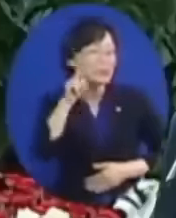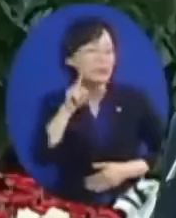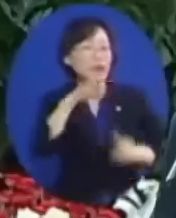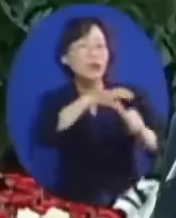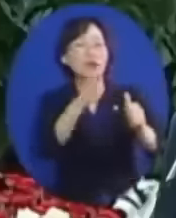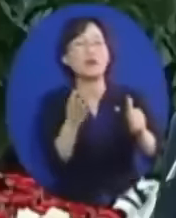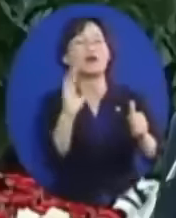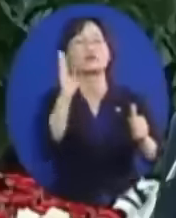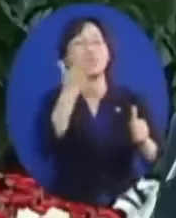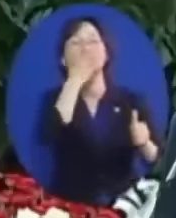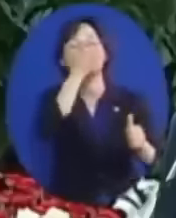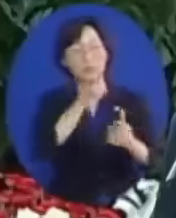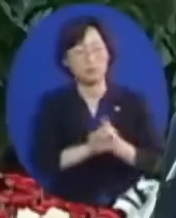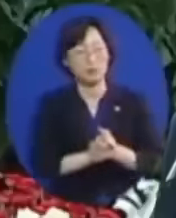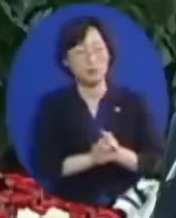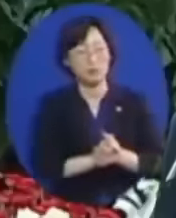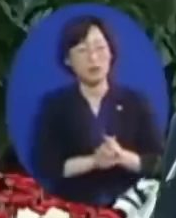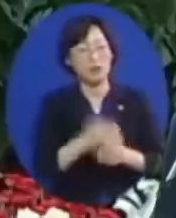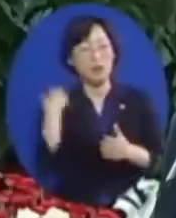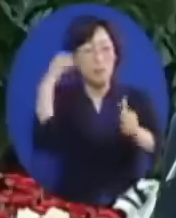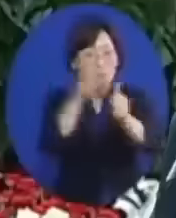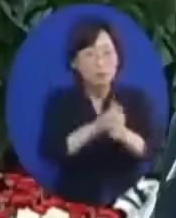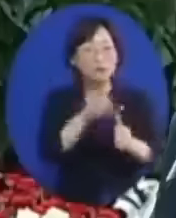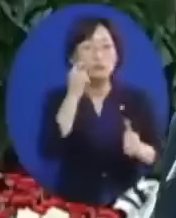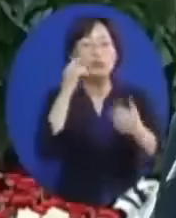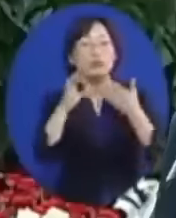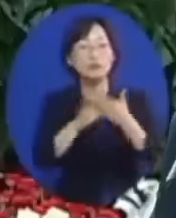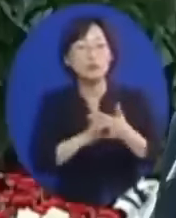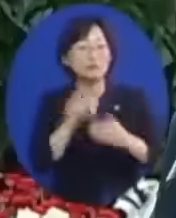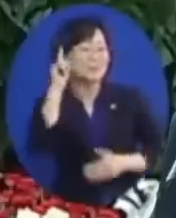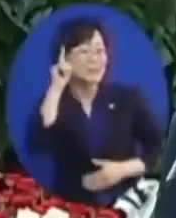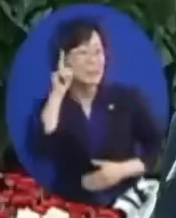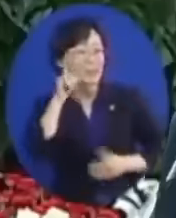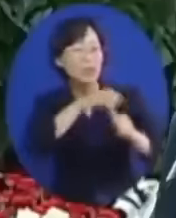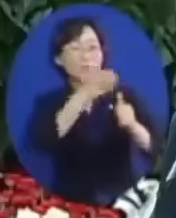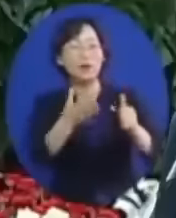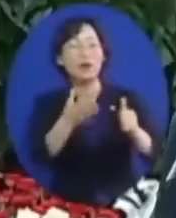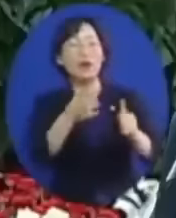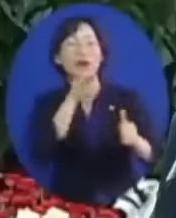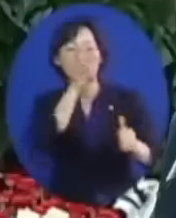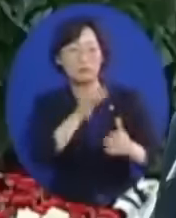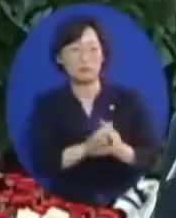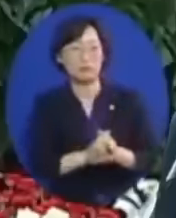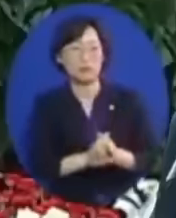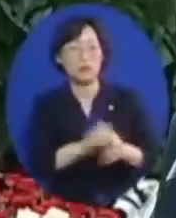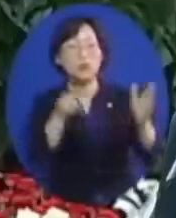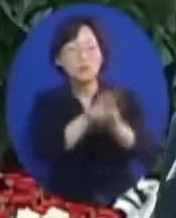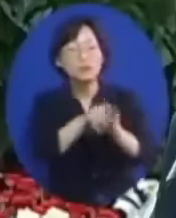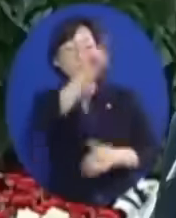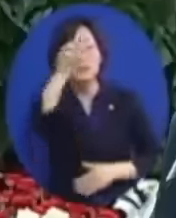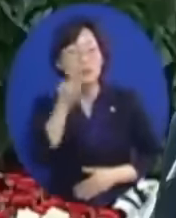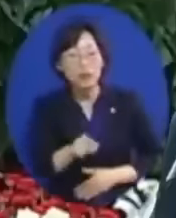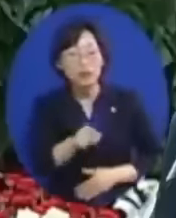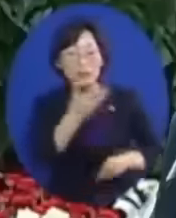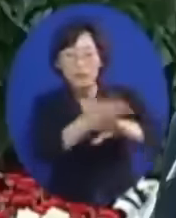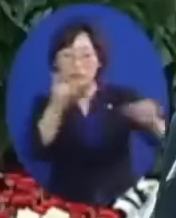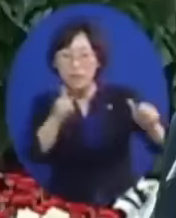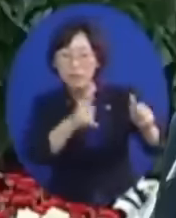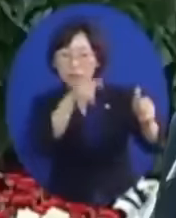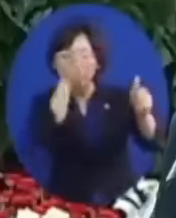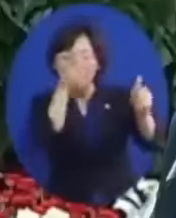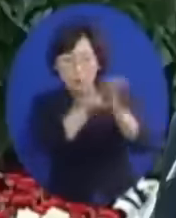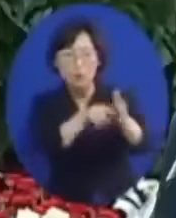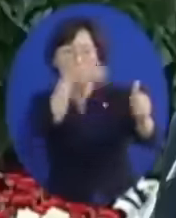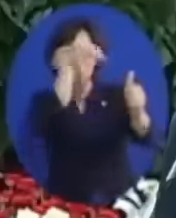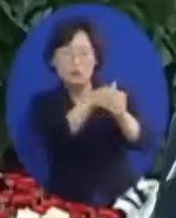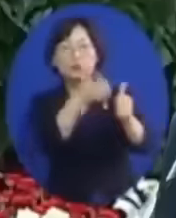해방될 수가 있는 것입니다. 내어 맡기지 못하면 스트레스 해방 못 되는 것입니다. 믿음이란 상대를 믿고 자기를